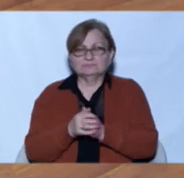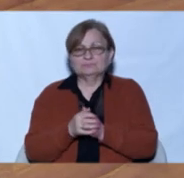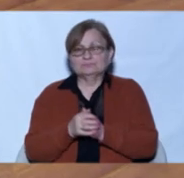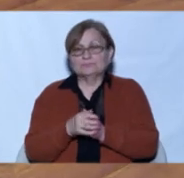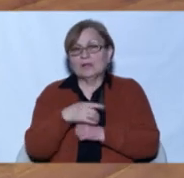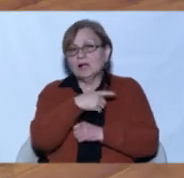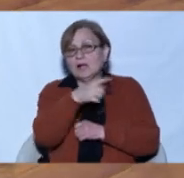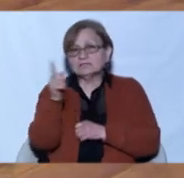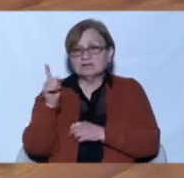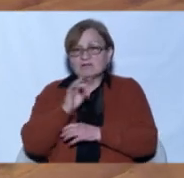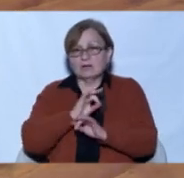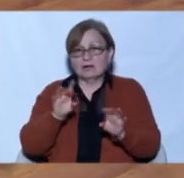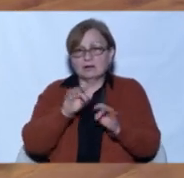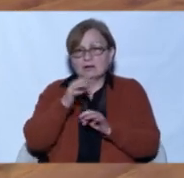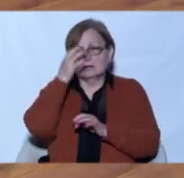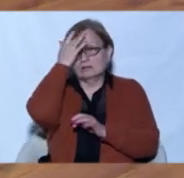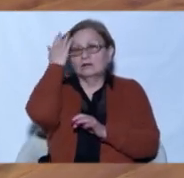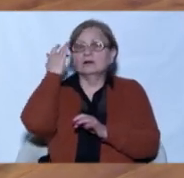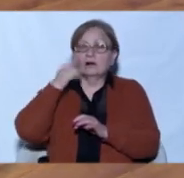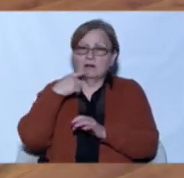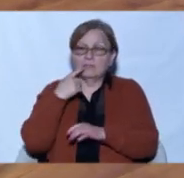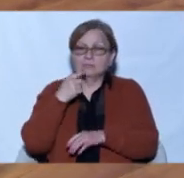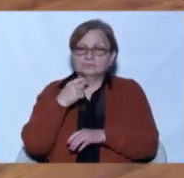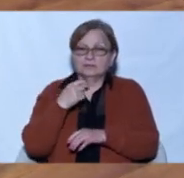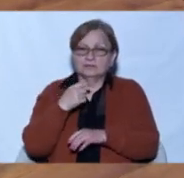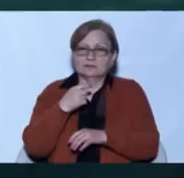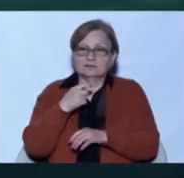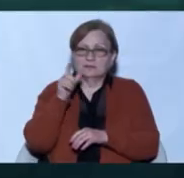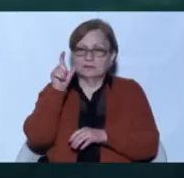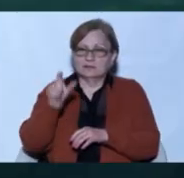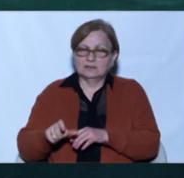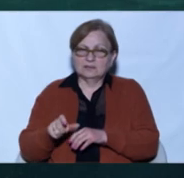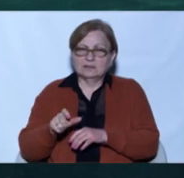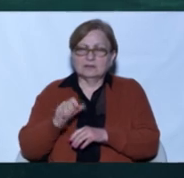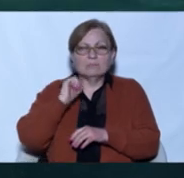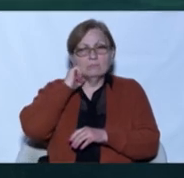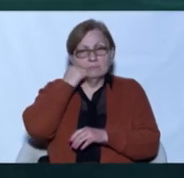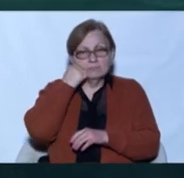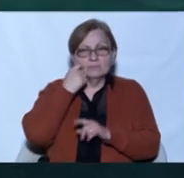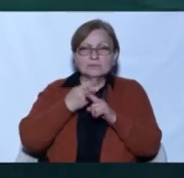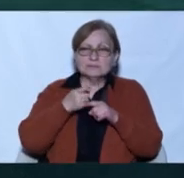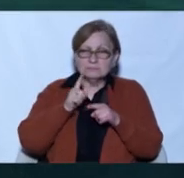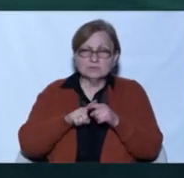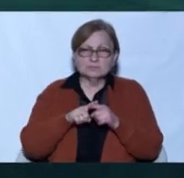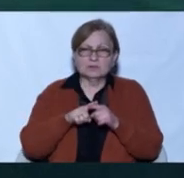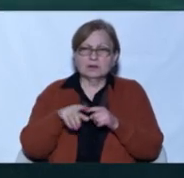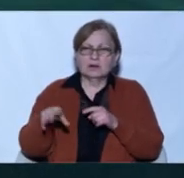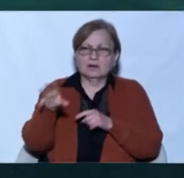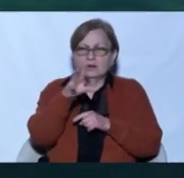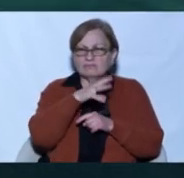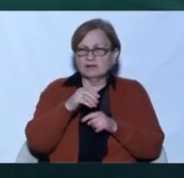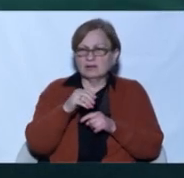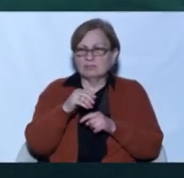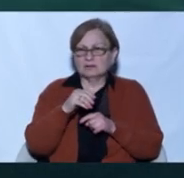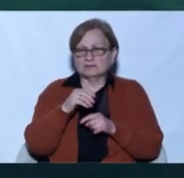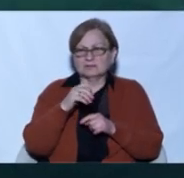ნაწერში, სხვა ტექსტში გოდერძი ჩოხელი ასეთ რამესაც ამბობს, რომ ადამიანები ბერდებიან იმიტომ, რომ ყველაფერთან